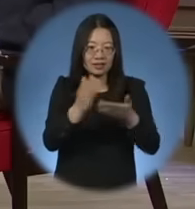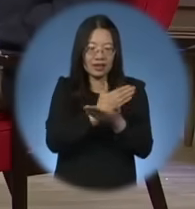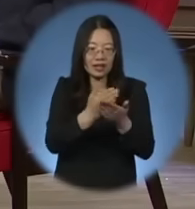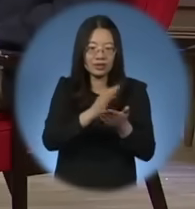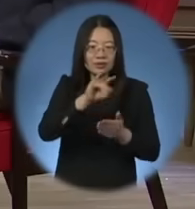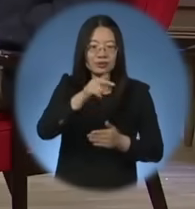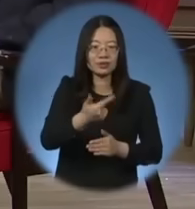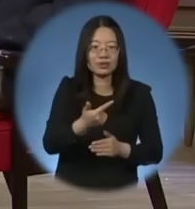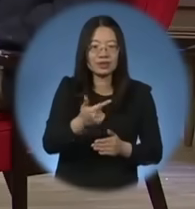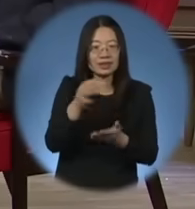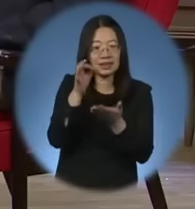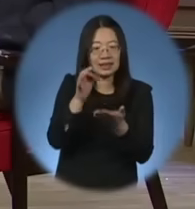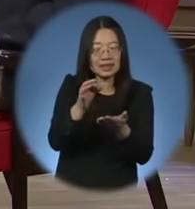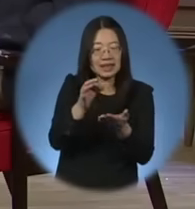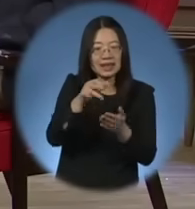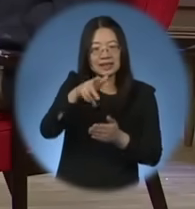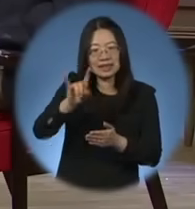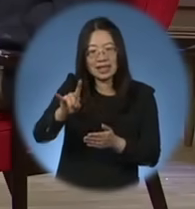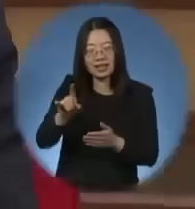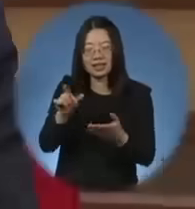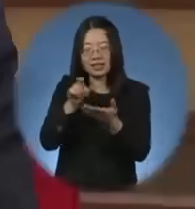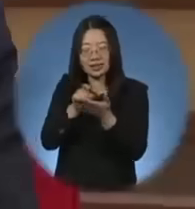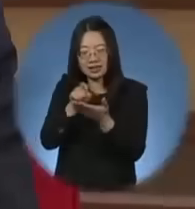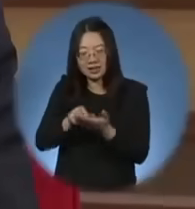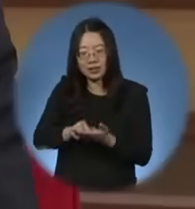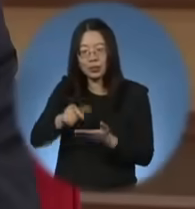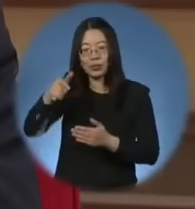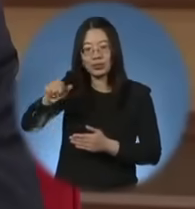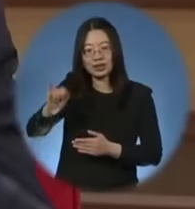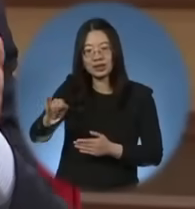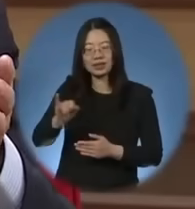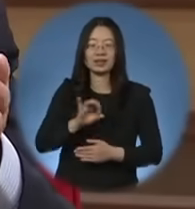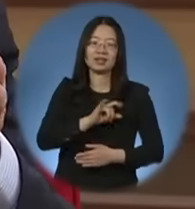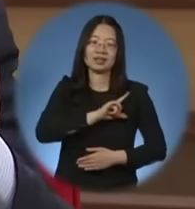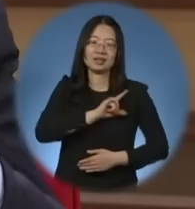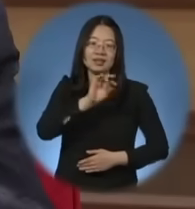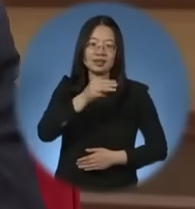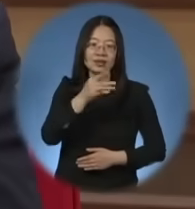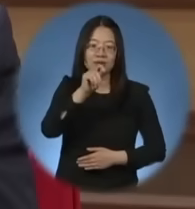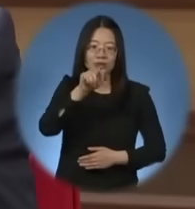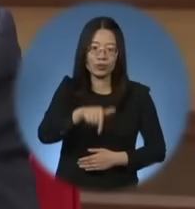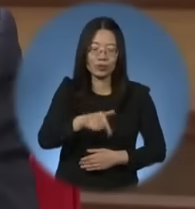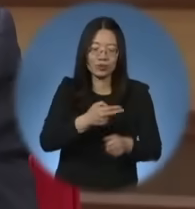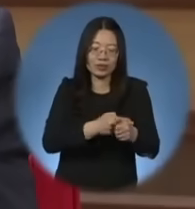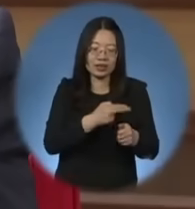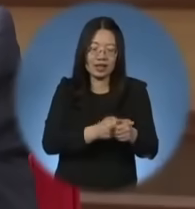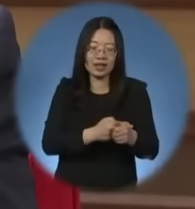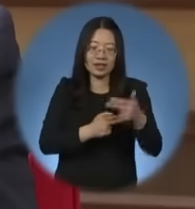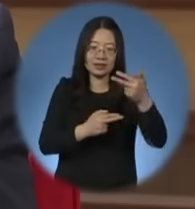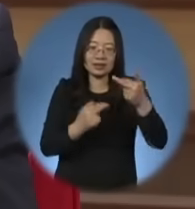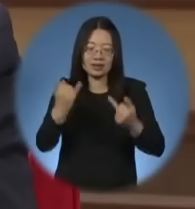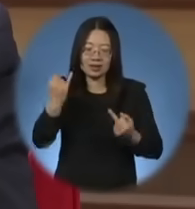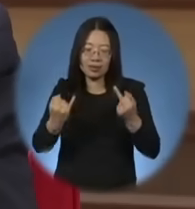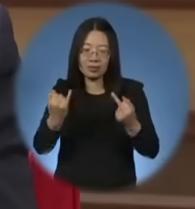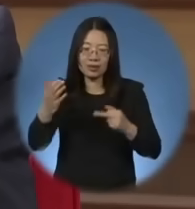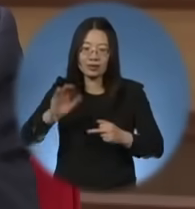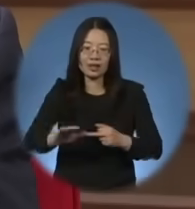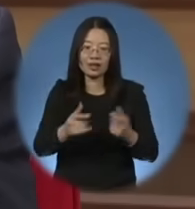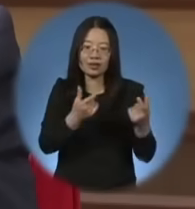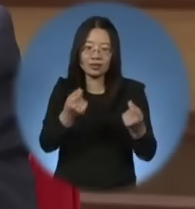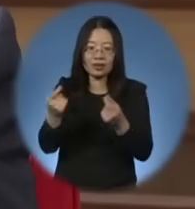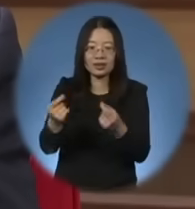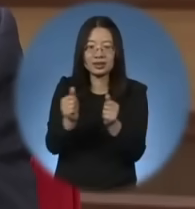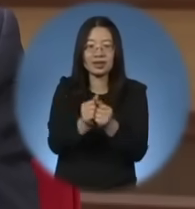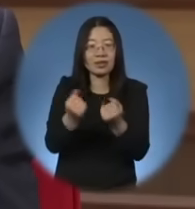산 기록기 저 율국 선생이 있어요 남매인데 똑같이